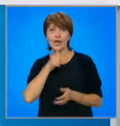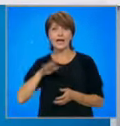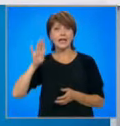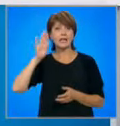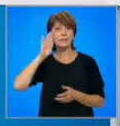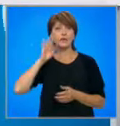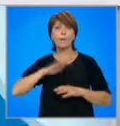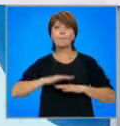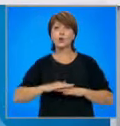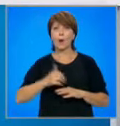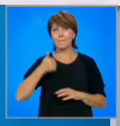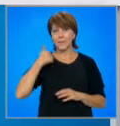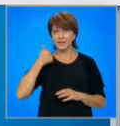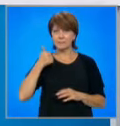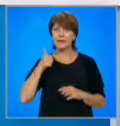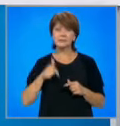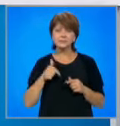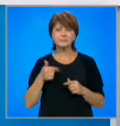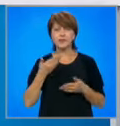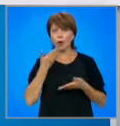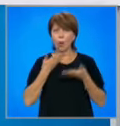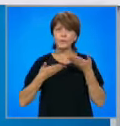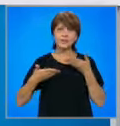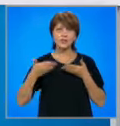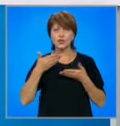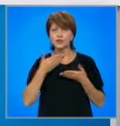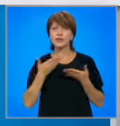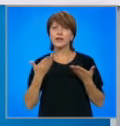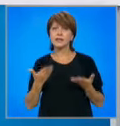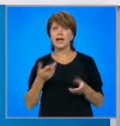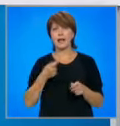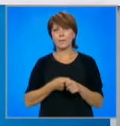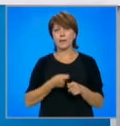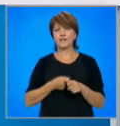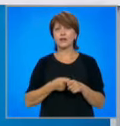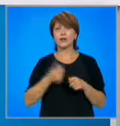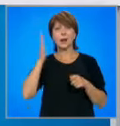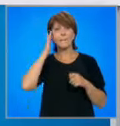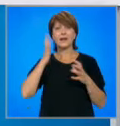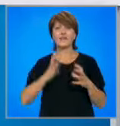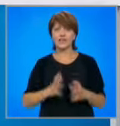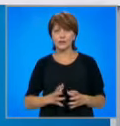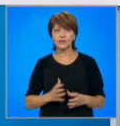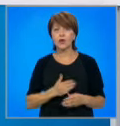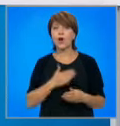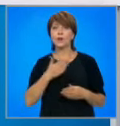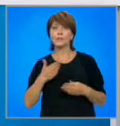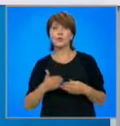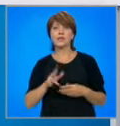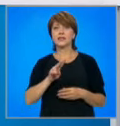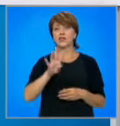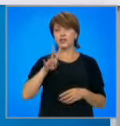Изпълнителното бюро на БСП тепърва ще обсъжда ситуацията около преговорите за съставане на правителство на фона на събитията от последните